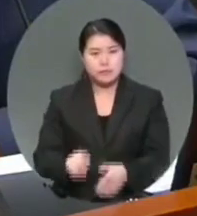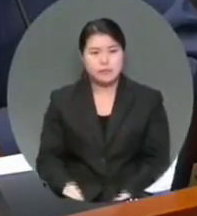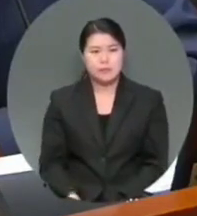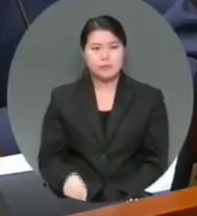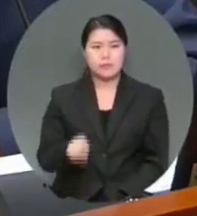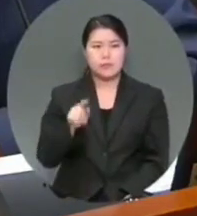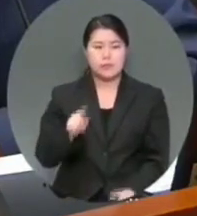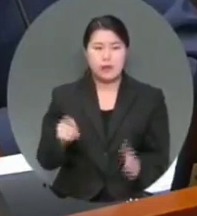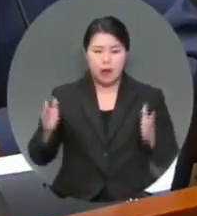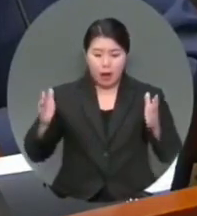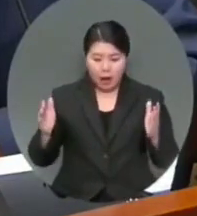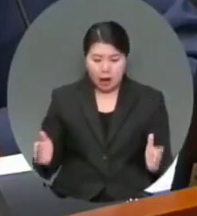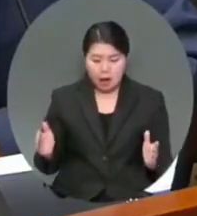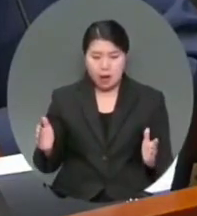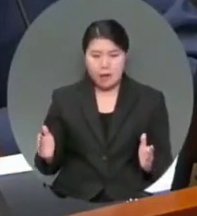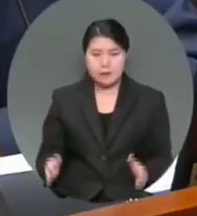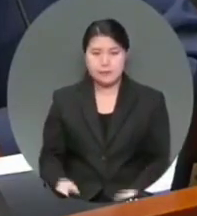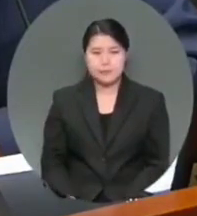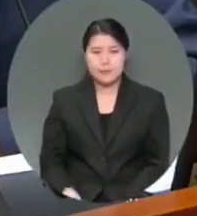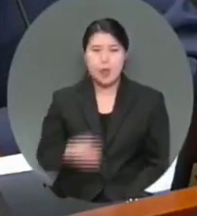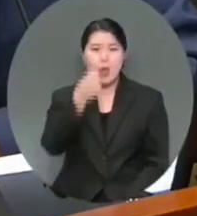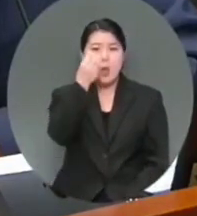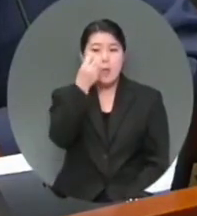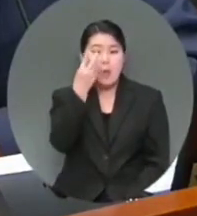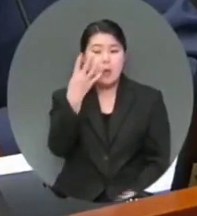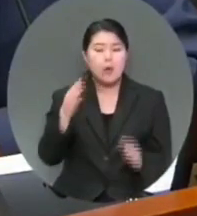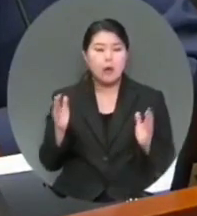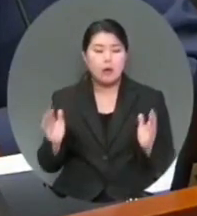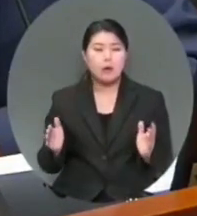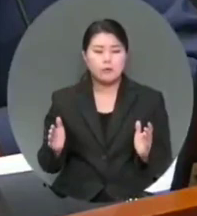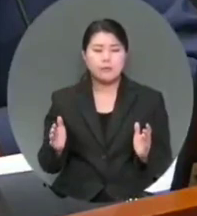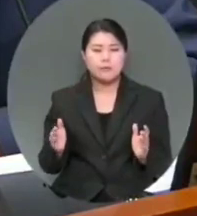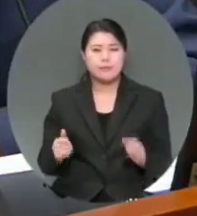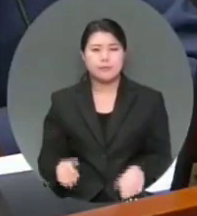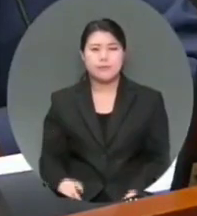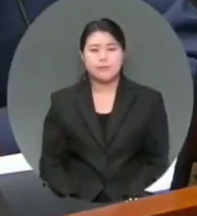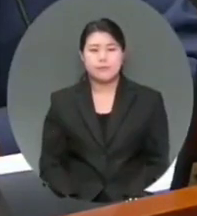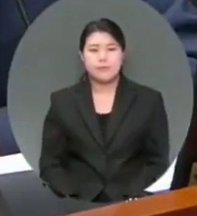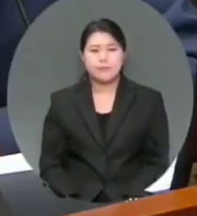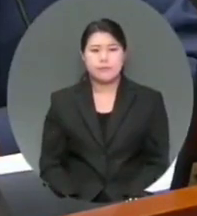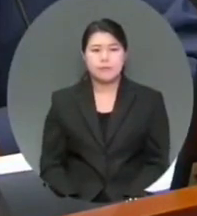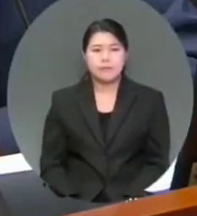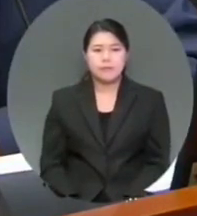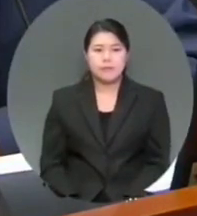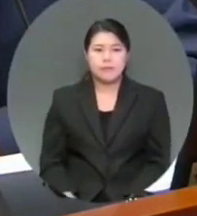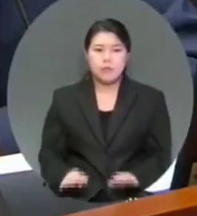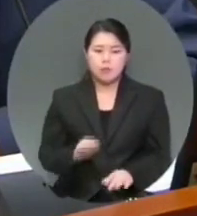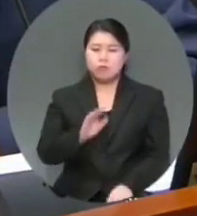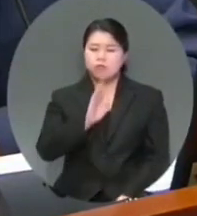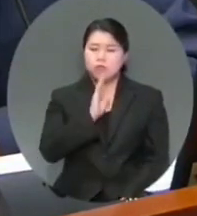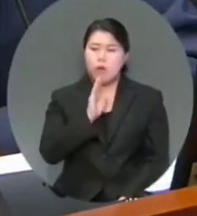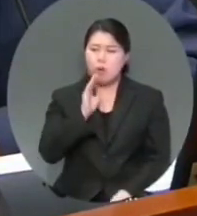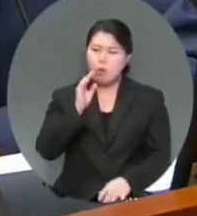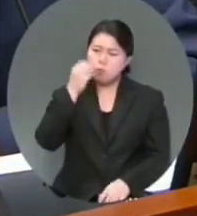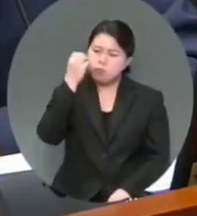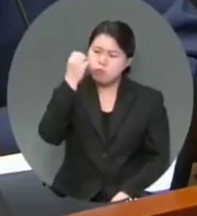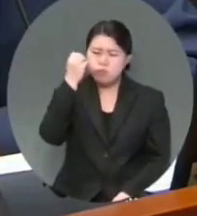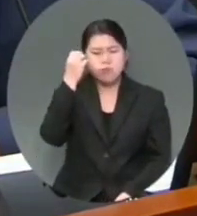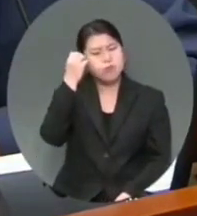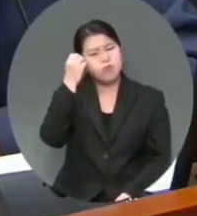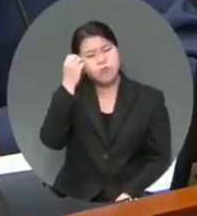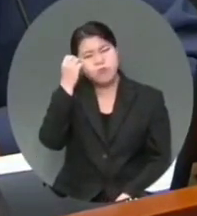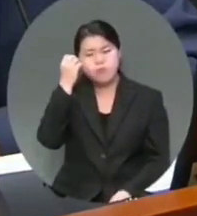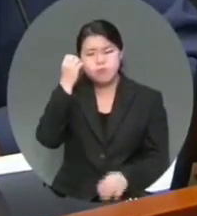사이까지 한 몇 개월 동안의 과정을 거치면서 전혀 말 그대로 하면 엉뚱한 방향으로 예산 편성이 진행이